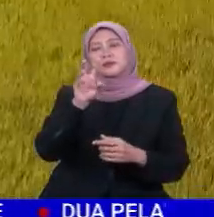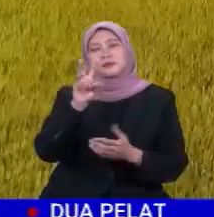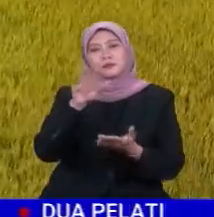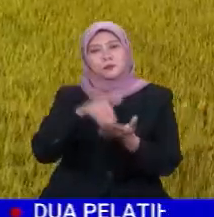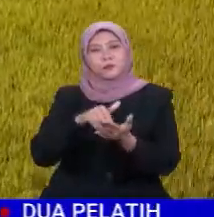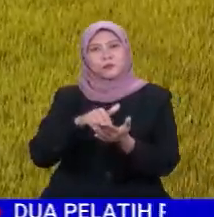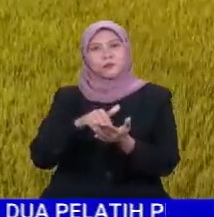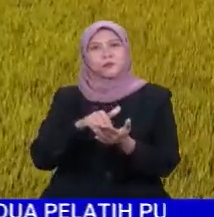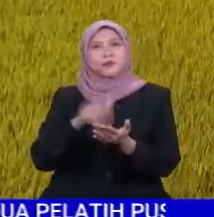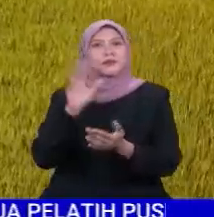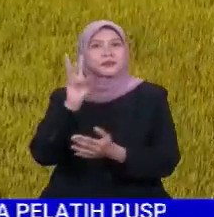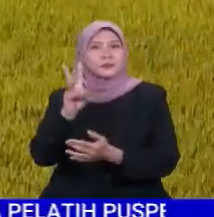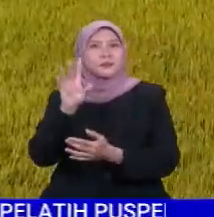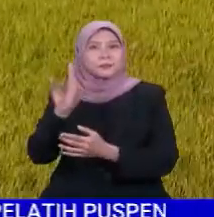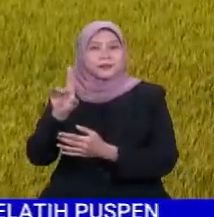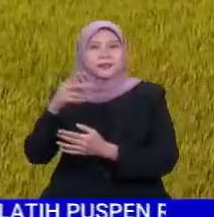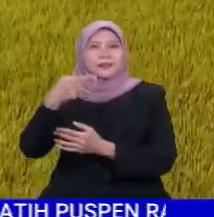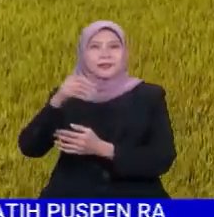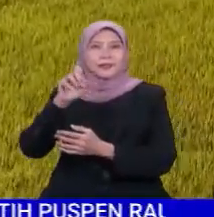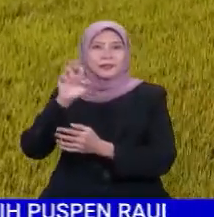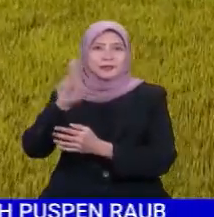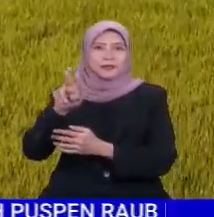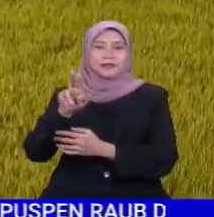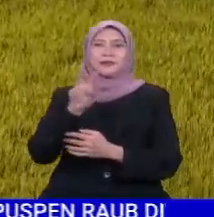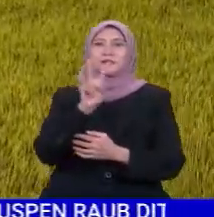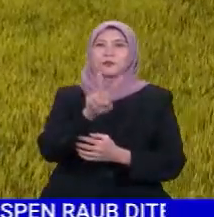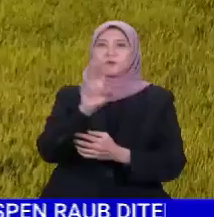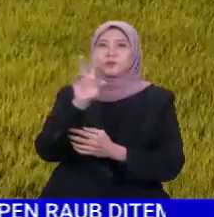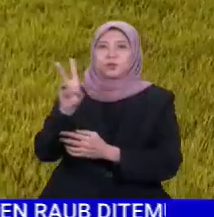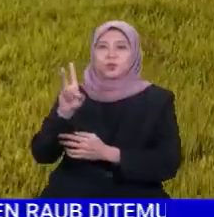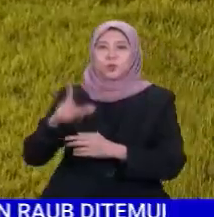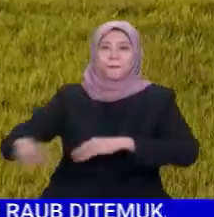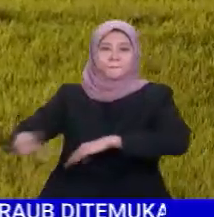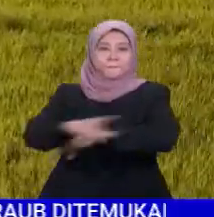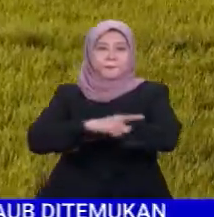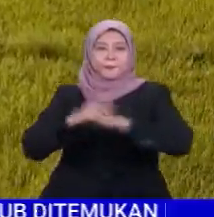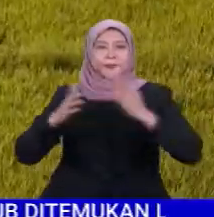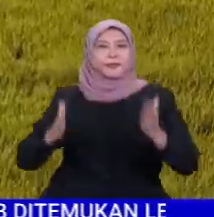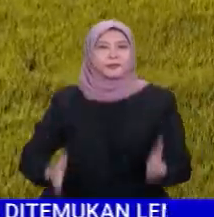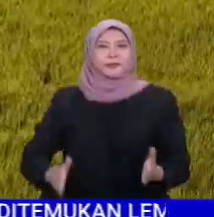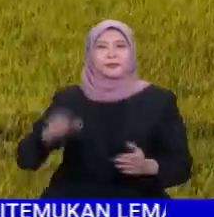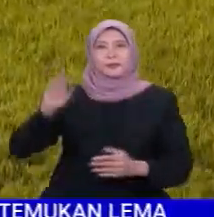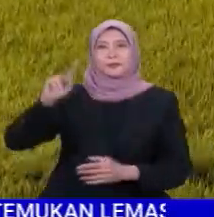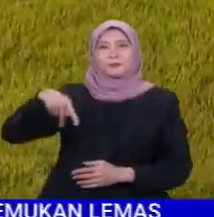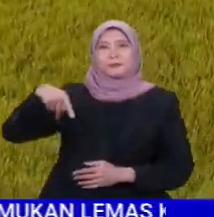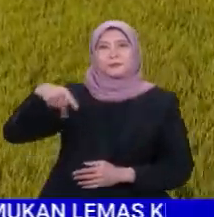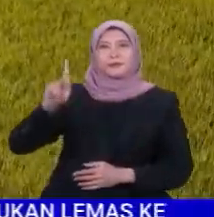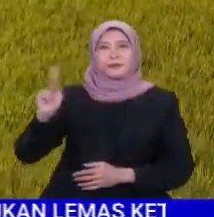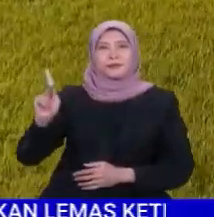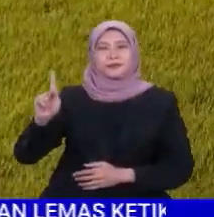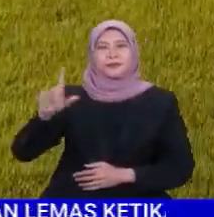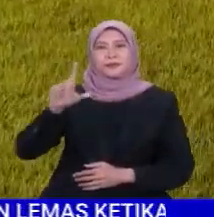58 hektar di dalam bertakbiran 27 pertumbuhan peladang kawasan pipi majalah